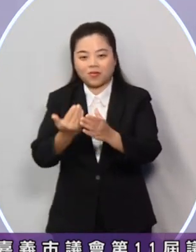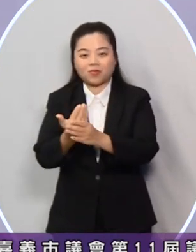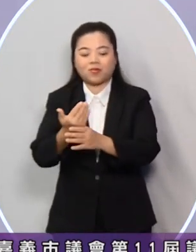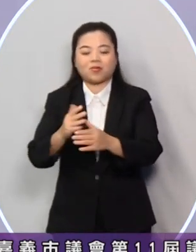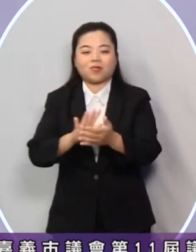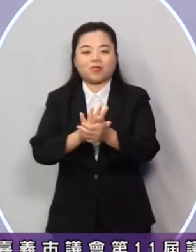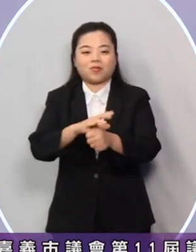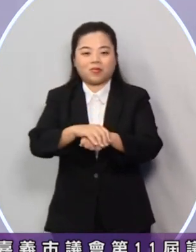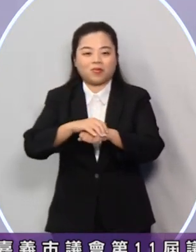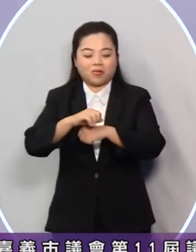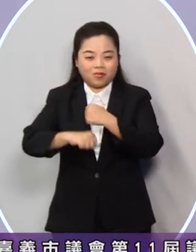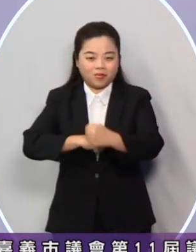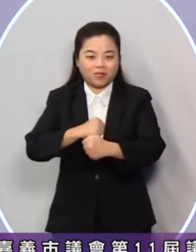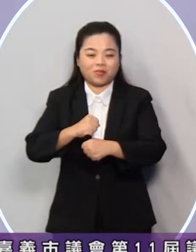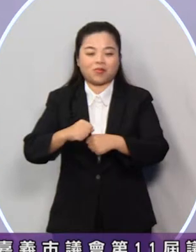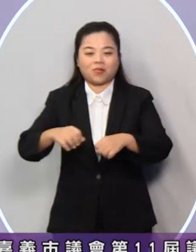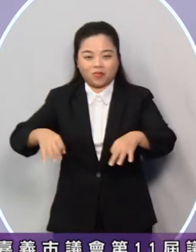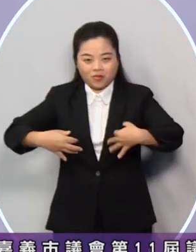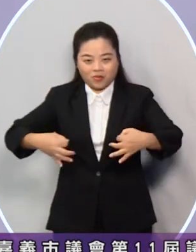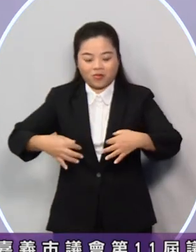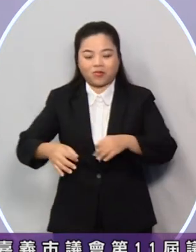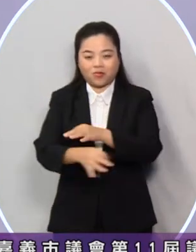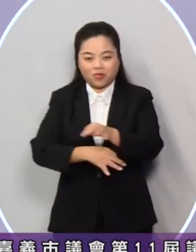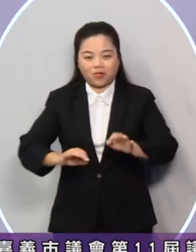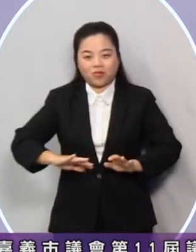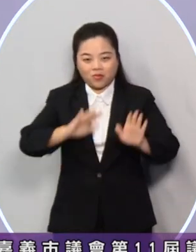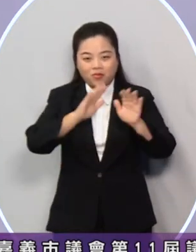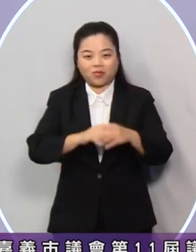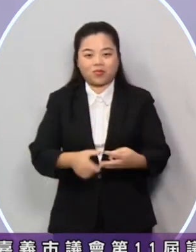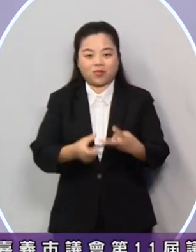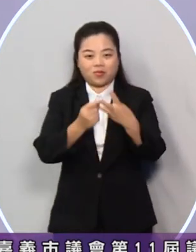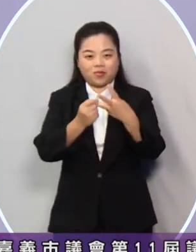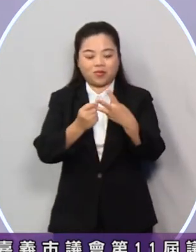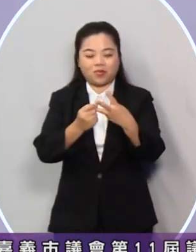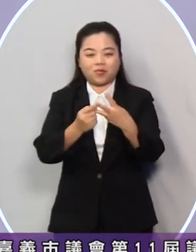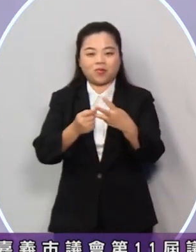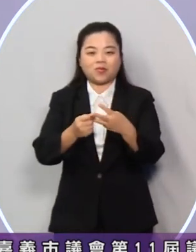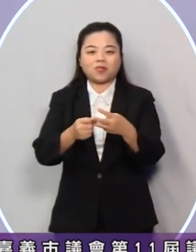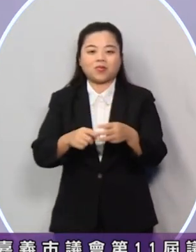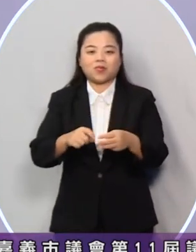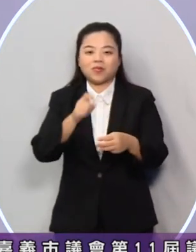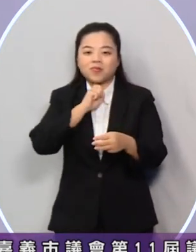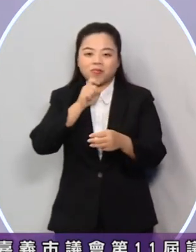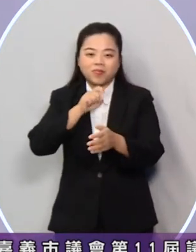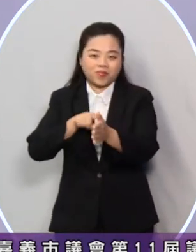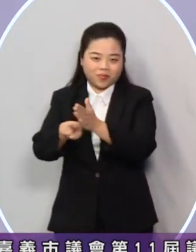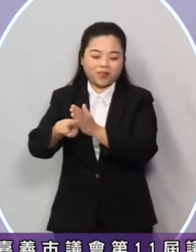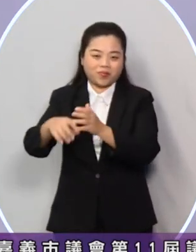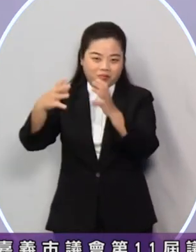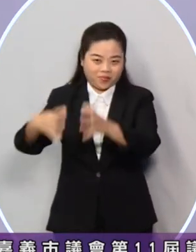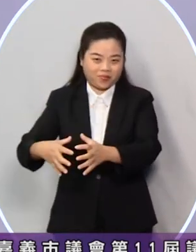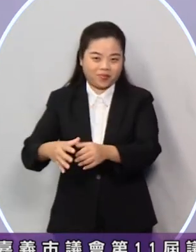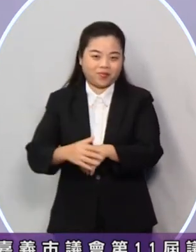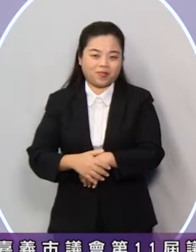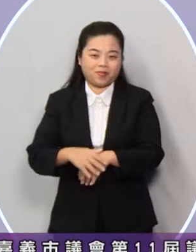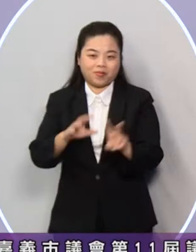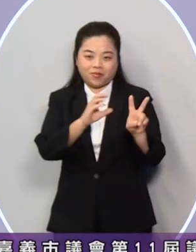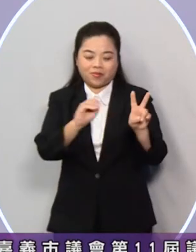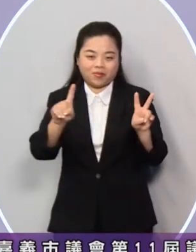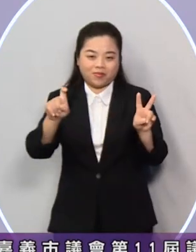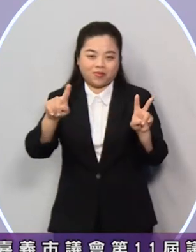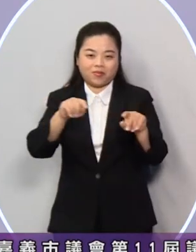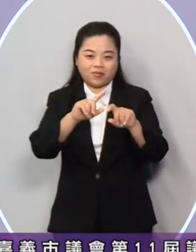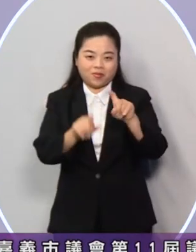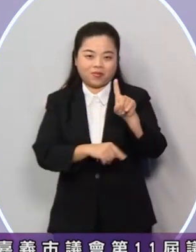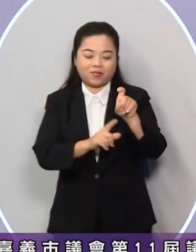带动另类的观光财。第三点，嘉义的信专区设立。在